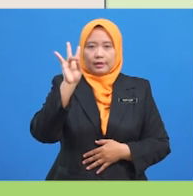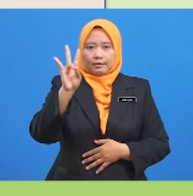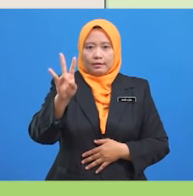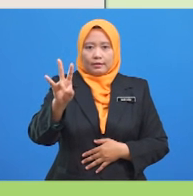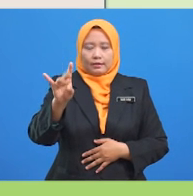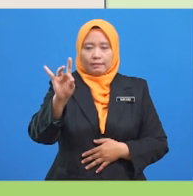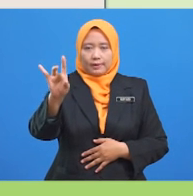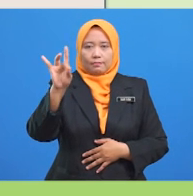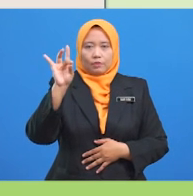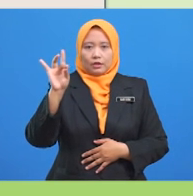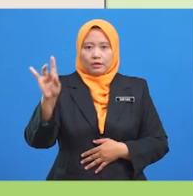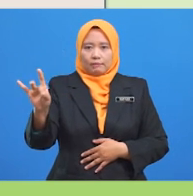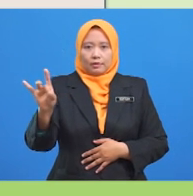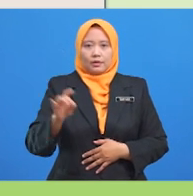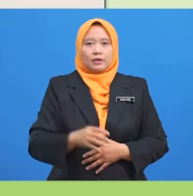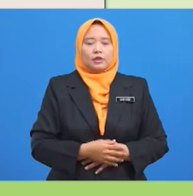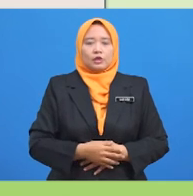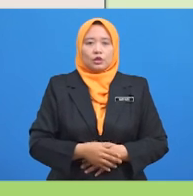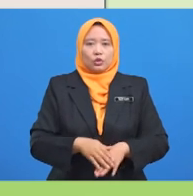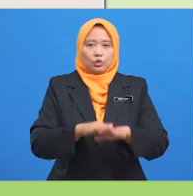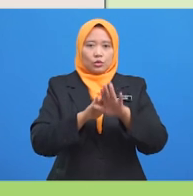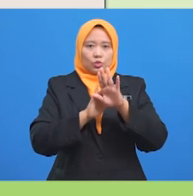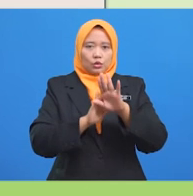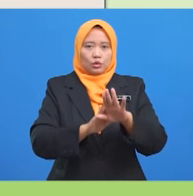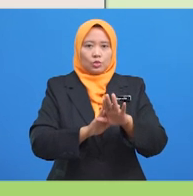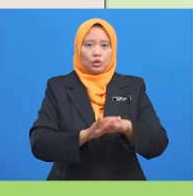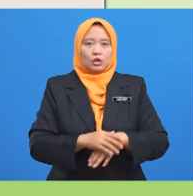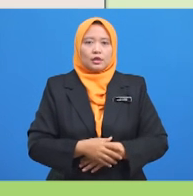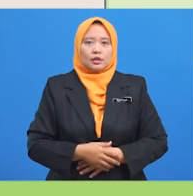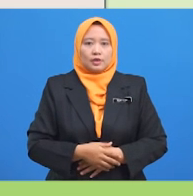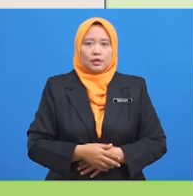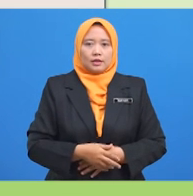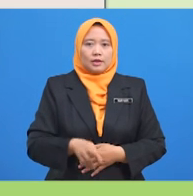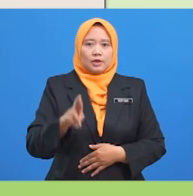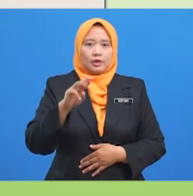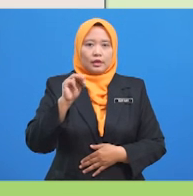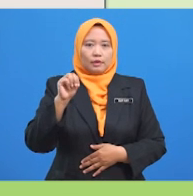RM88. Kita dapat RM68 untuk kos berubah.